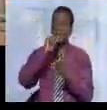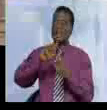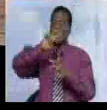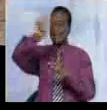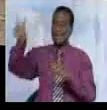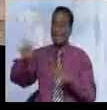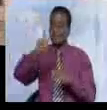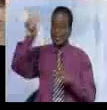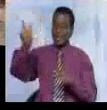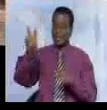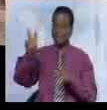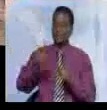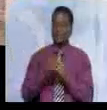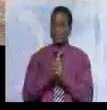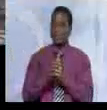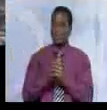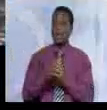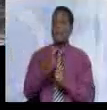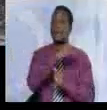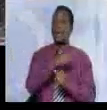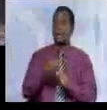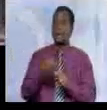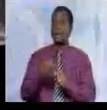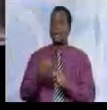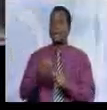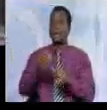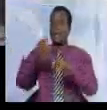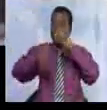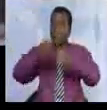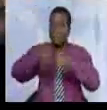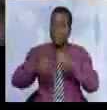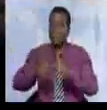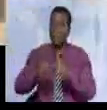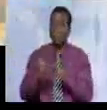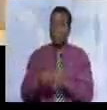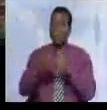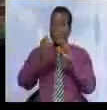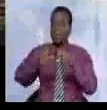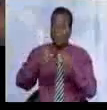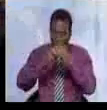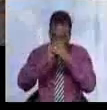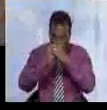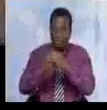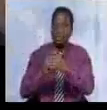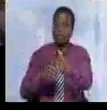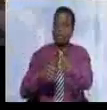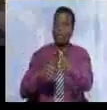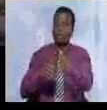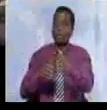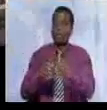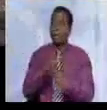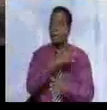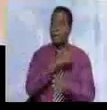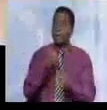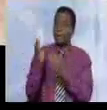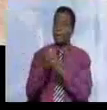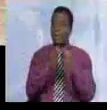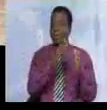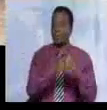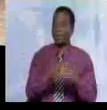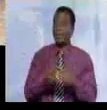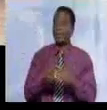culturelles, avec en prime l'adoration des tabourets ancestraux et la préparation mystique des guerriers du village. Tout